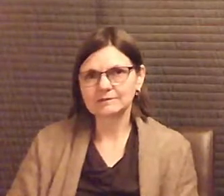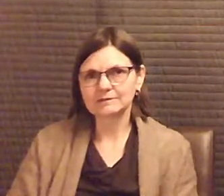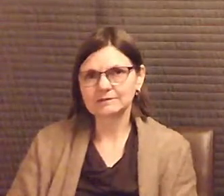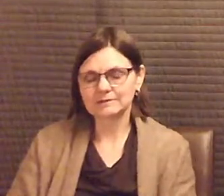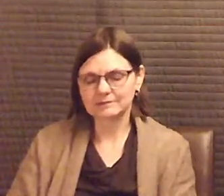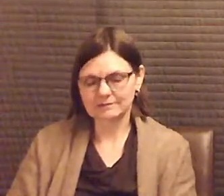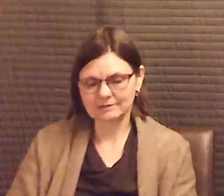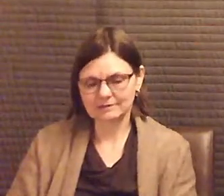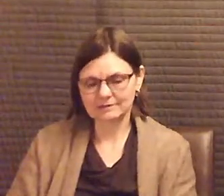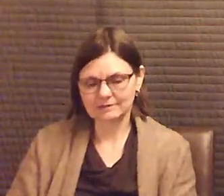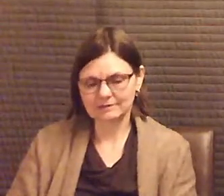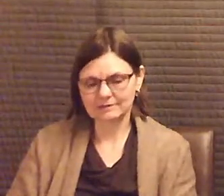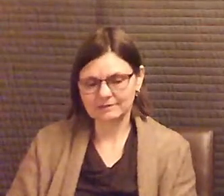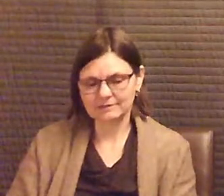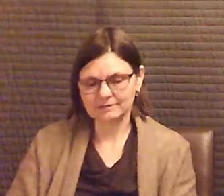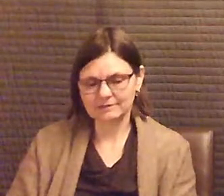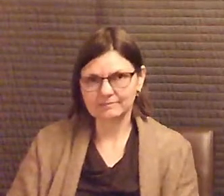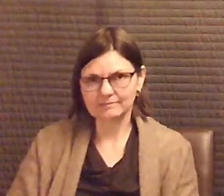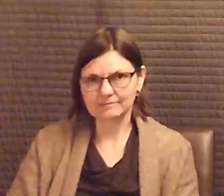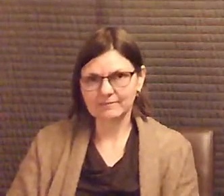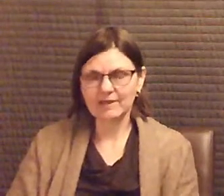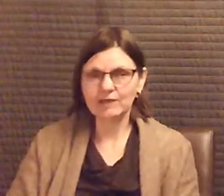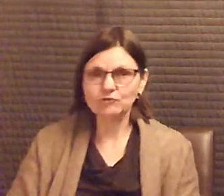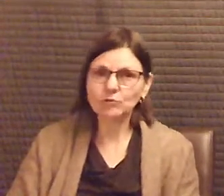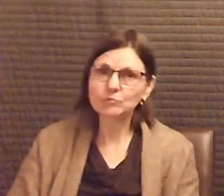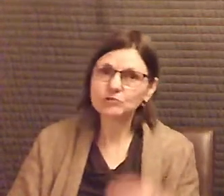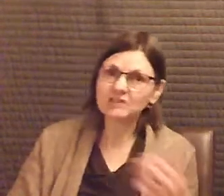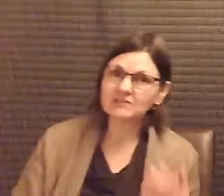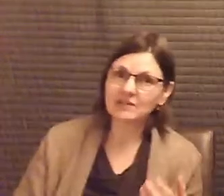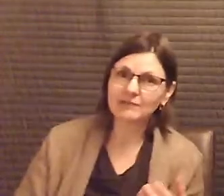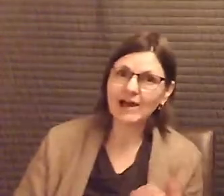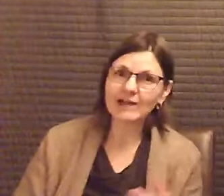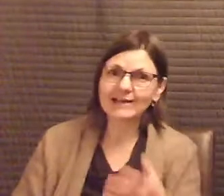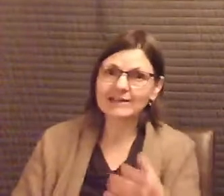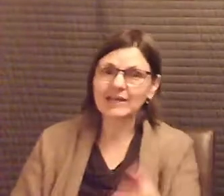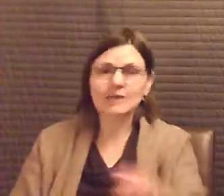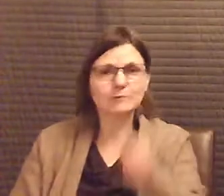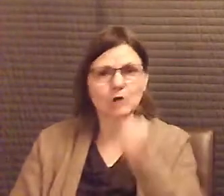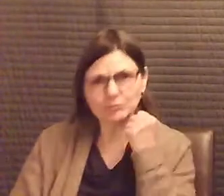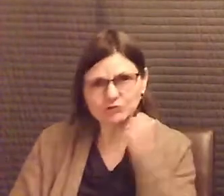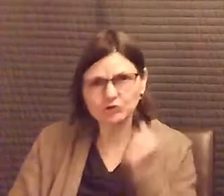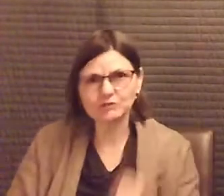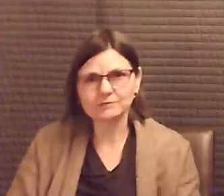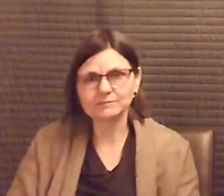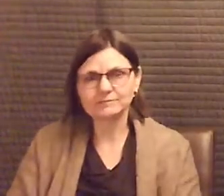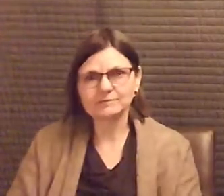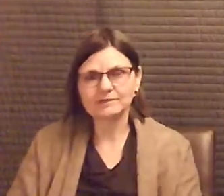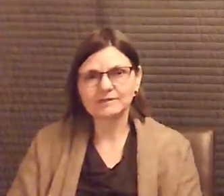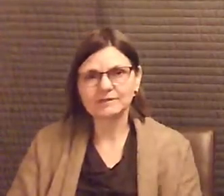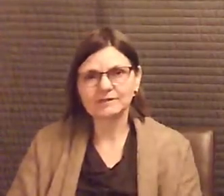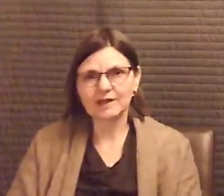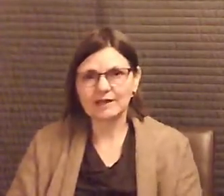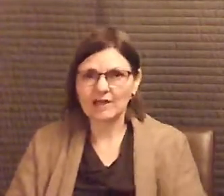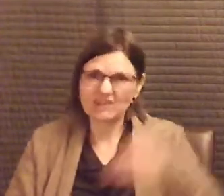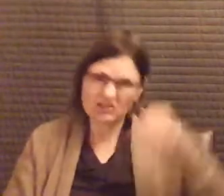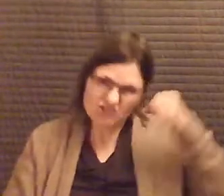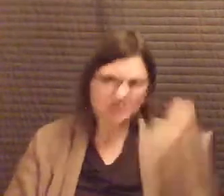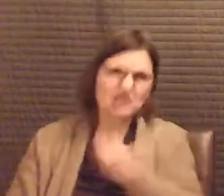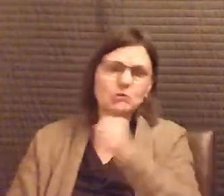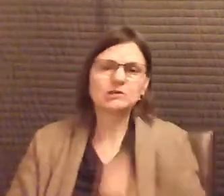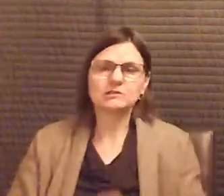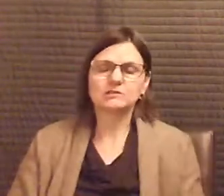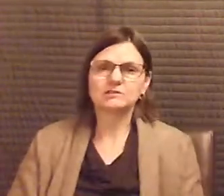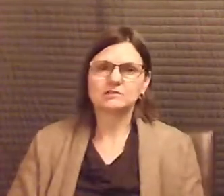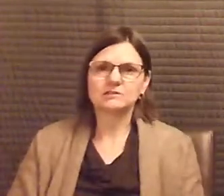mijn times minister zegt de stil shaker church dat moet het niet zeggen waar kerken helemaal op schudden en zout en een